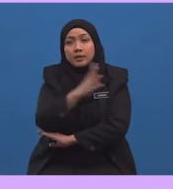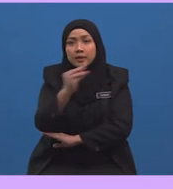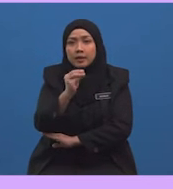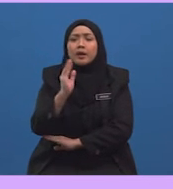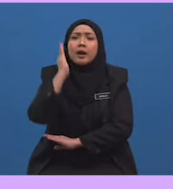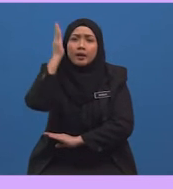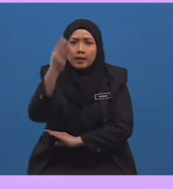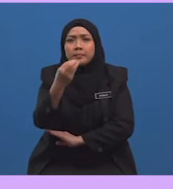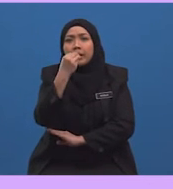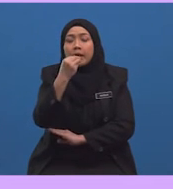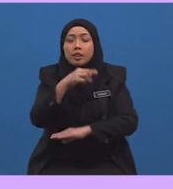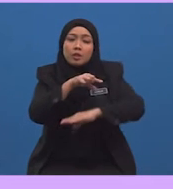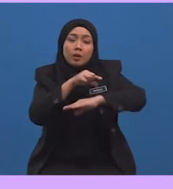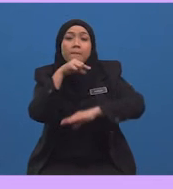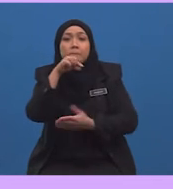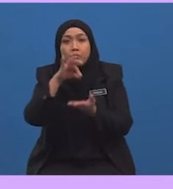oleh musang.